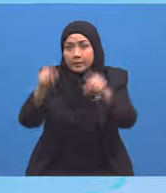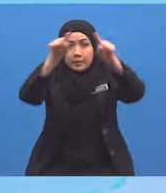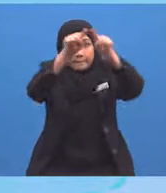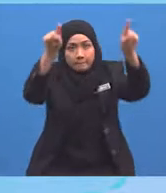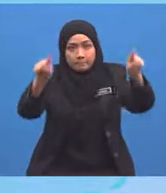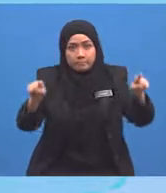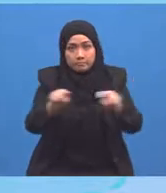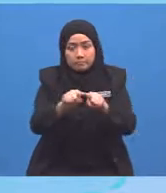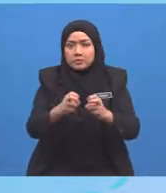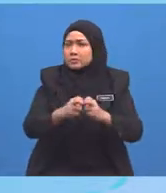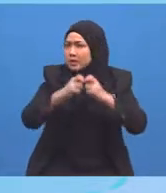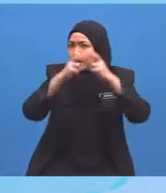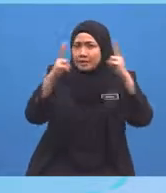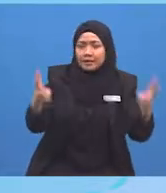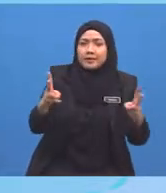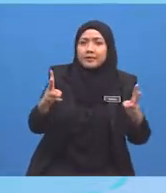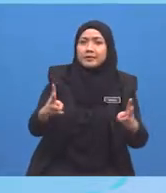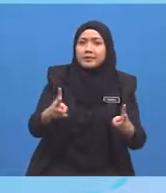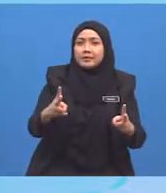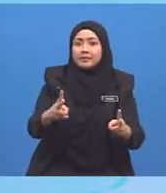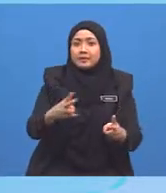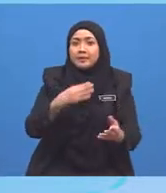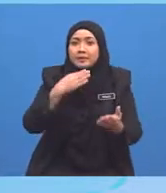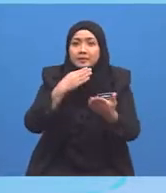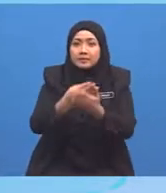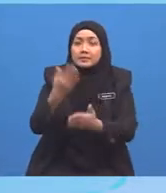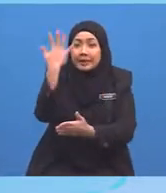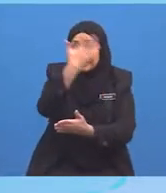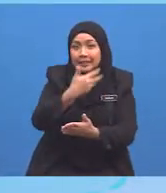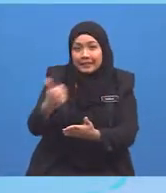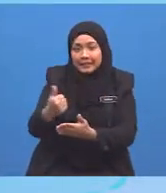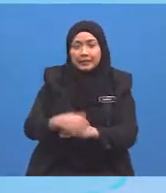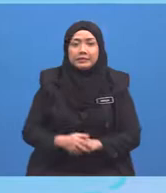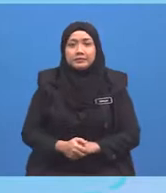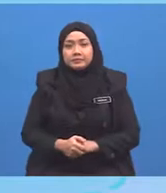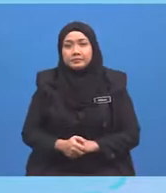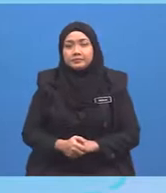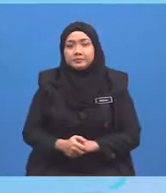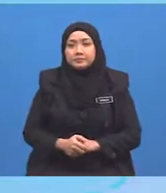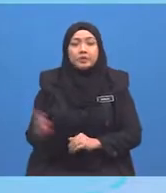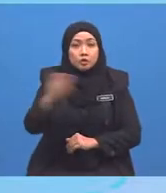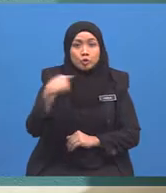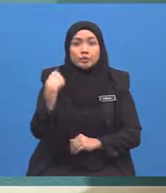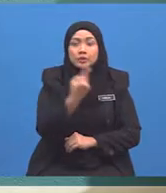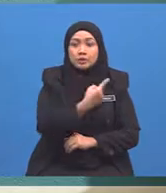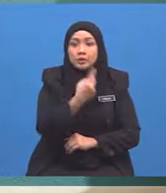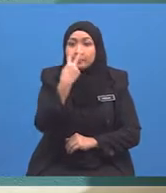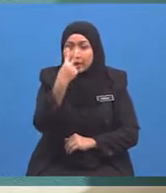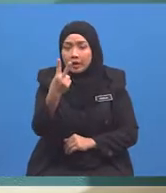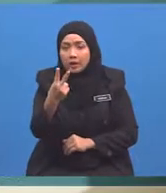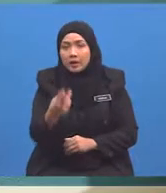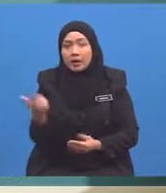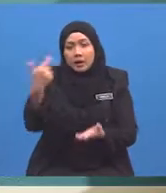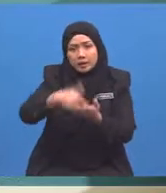Dan dekagon pula bagi poligon yang mempunyai 10 sisi.